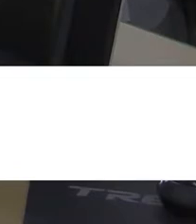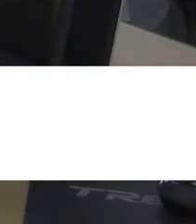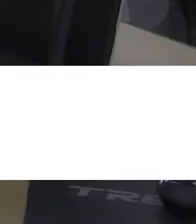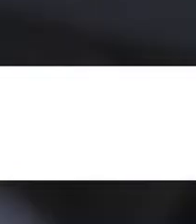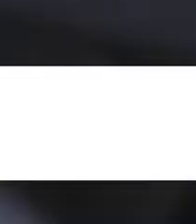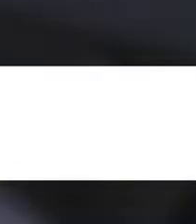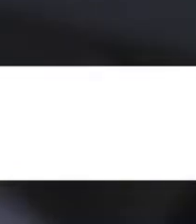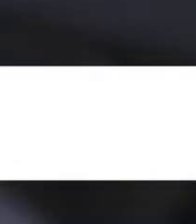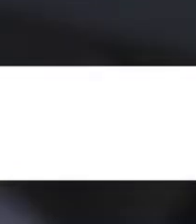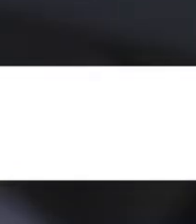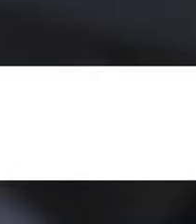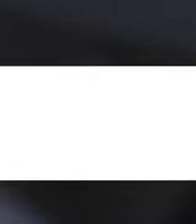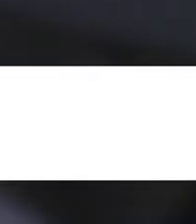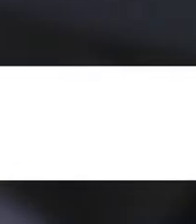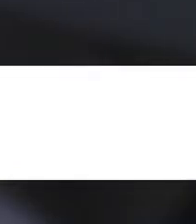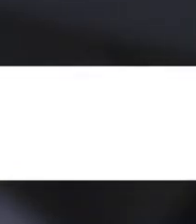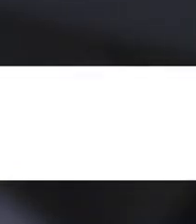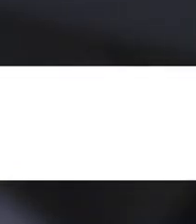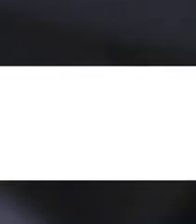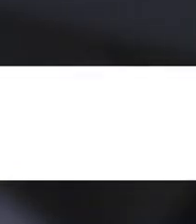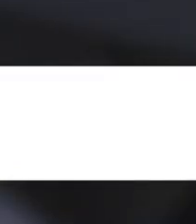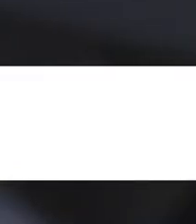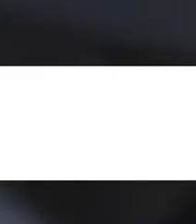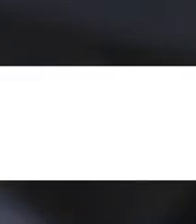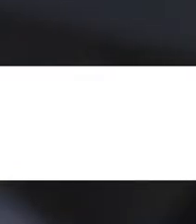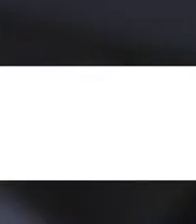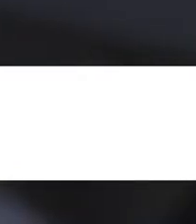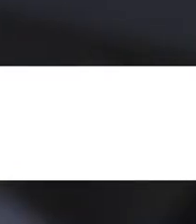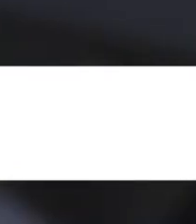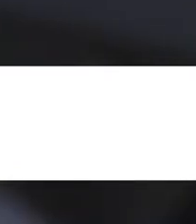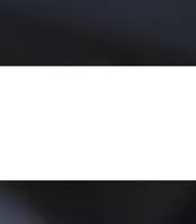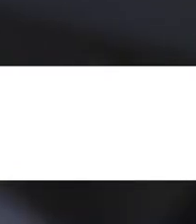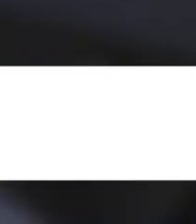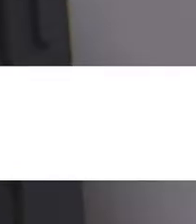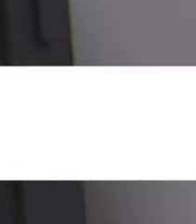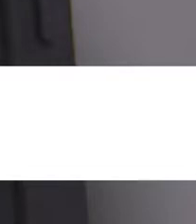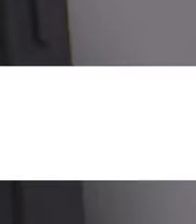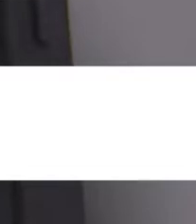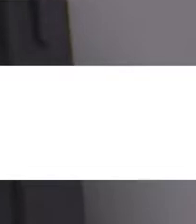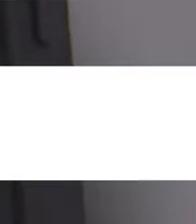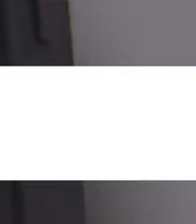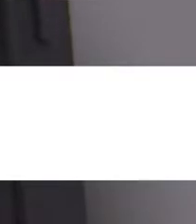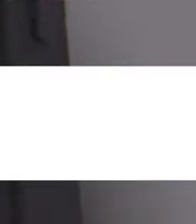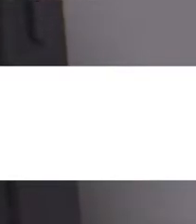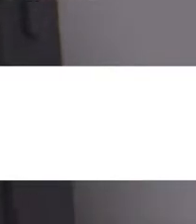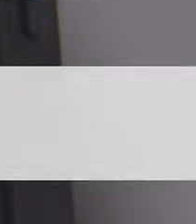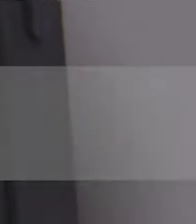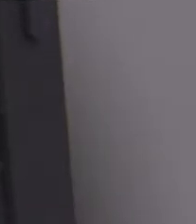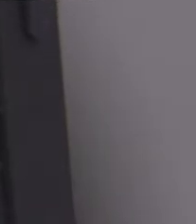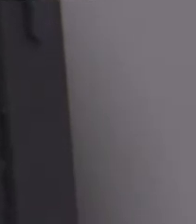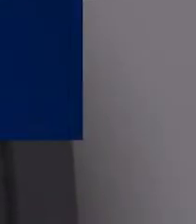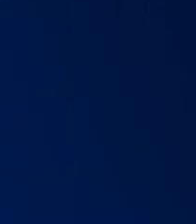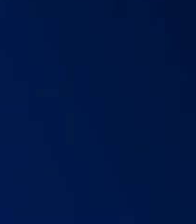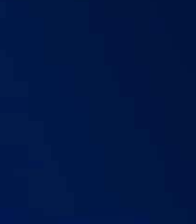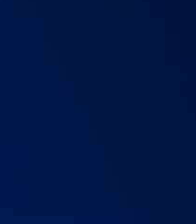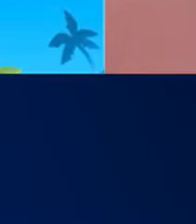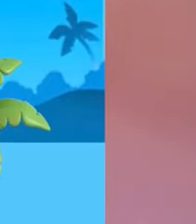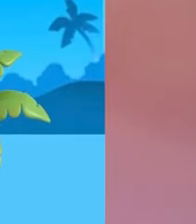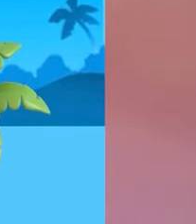강서구 영상미디어센터에서 8월 영화 인문학 강좌를 개설하고 수강생을 선착순 모집합니다.